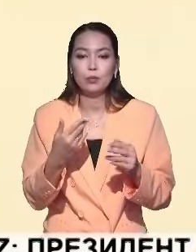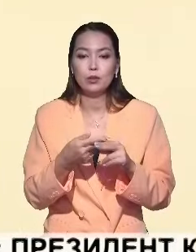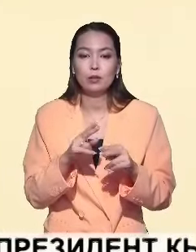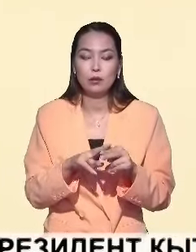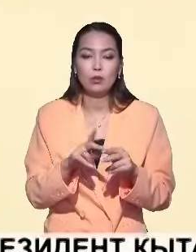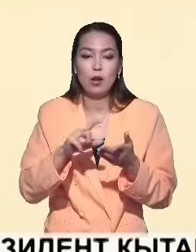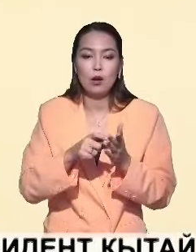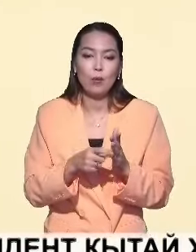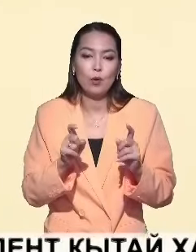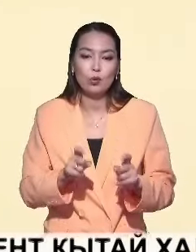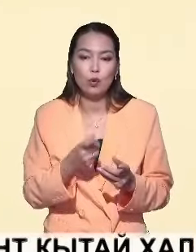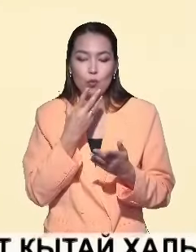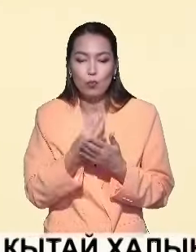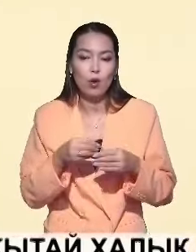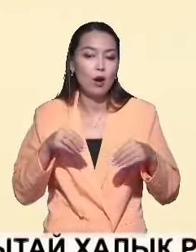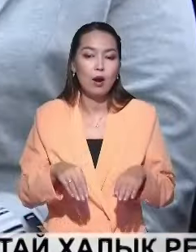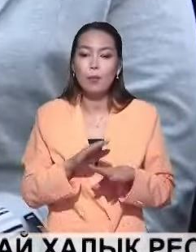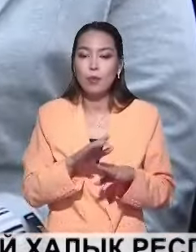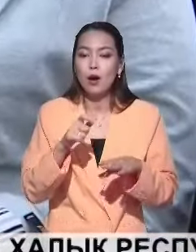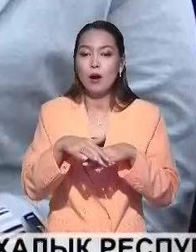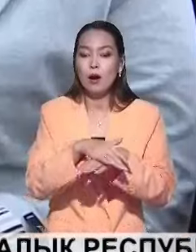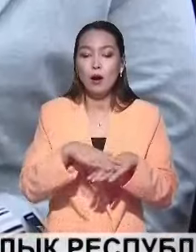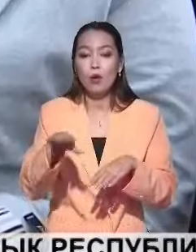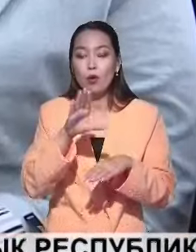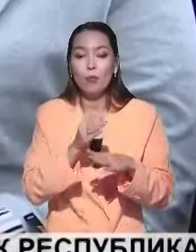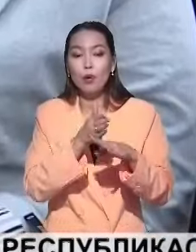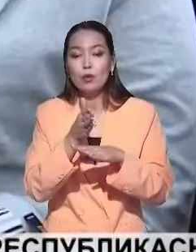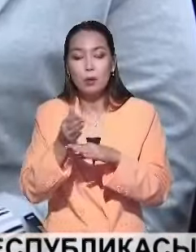кабинетте отырып алып, өзіміз қабылдамай, халықтың ішіне барып,